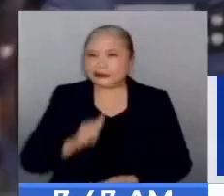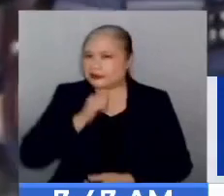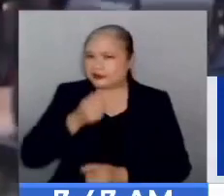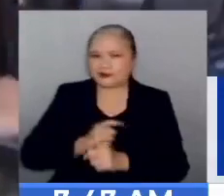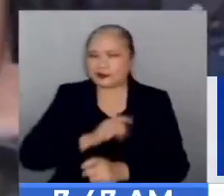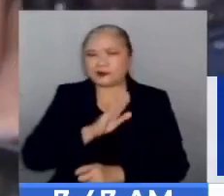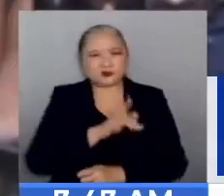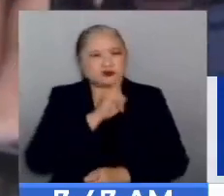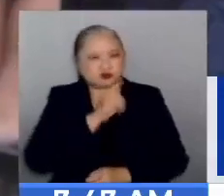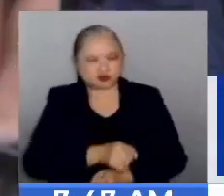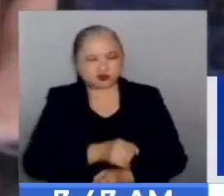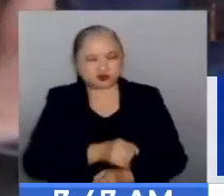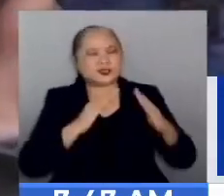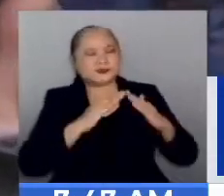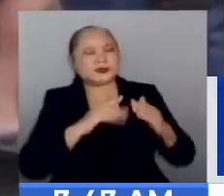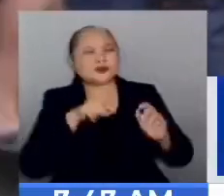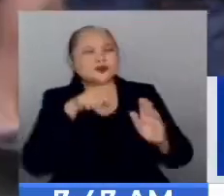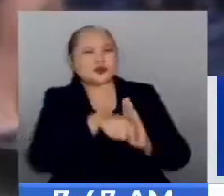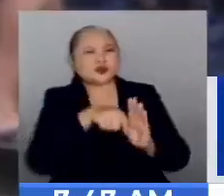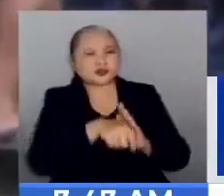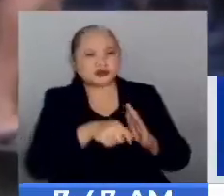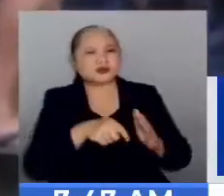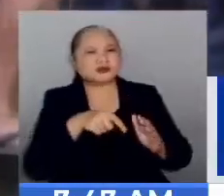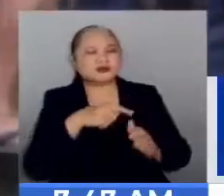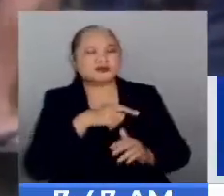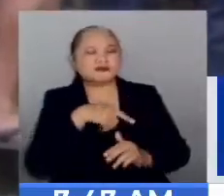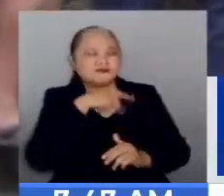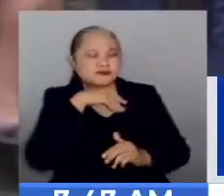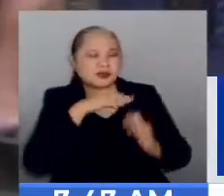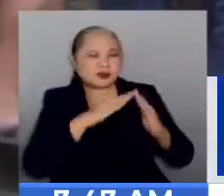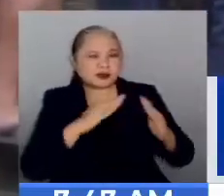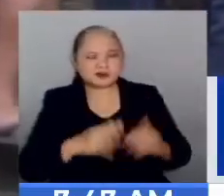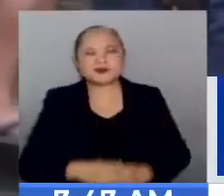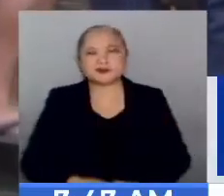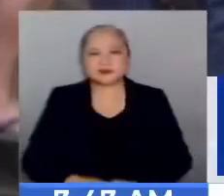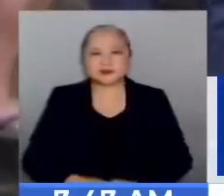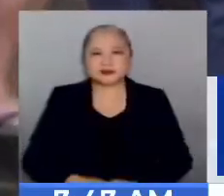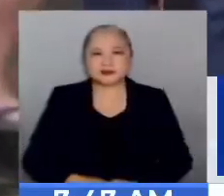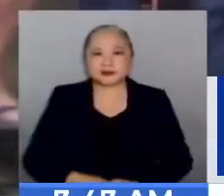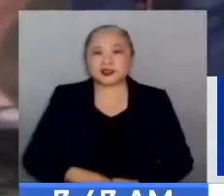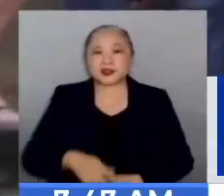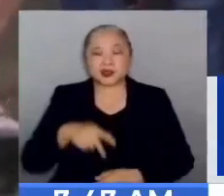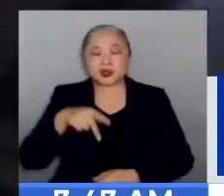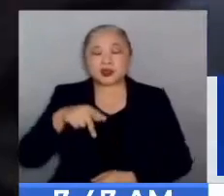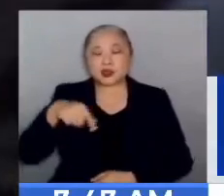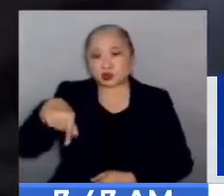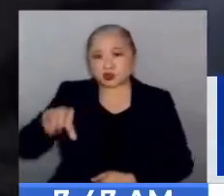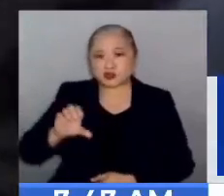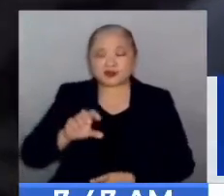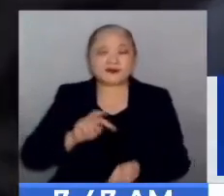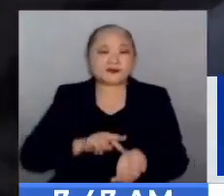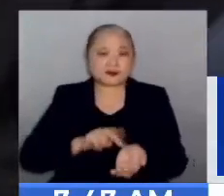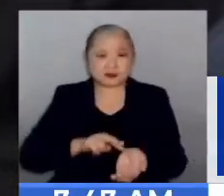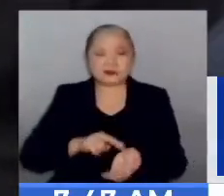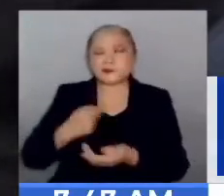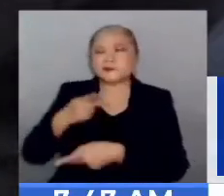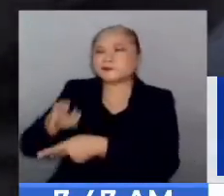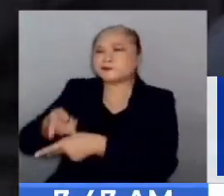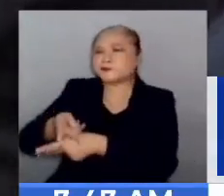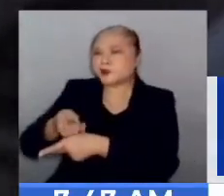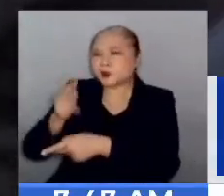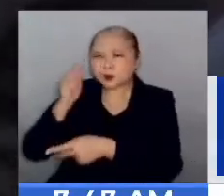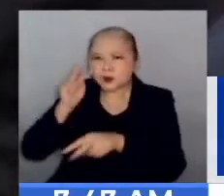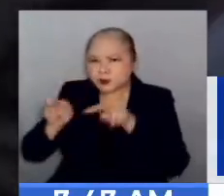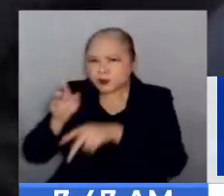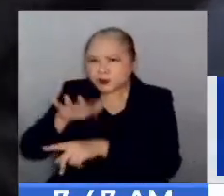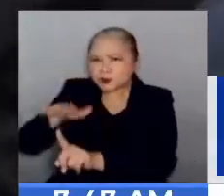katayan. Ilang linggo na raw minamanmanan ng QC Vet ang pwesto matapos makatanggap ng reklamo. Ang sumbong sa kanya, nagkakatay